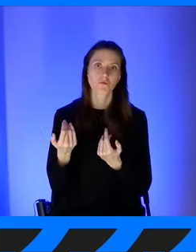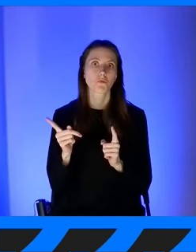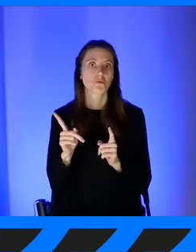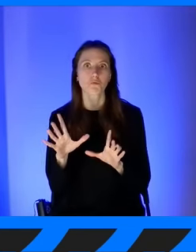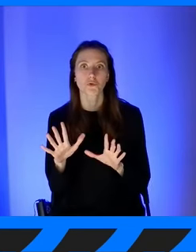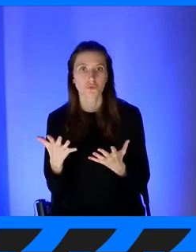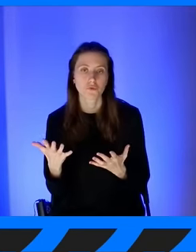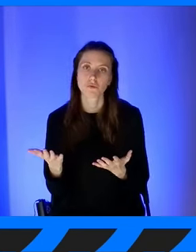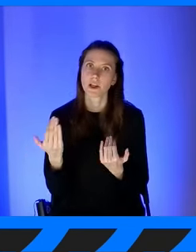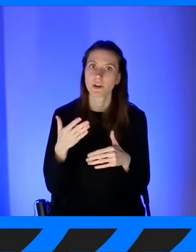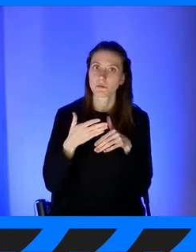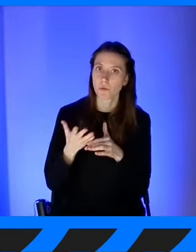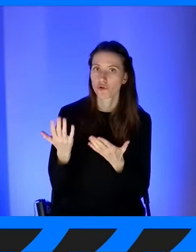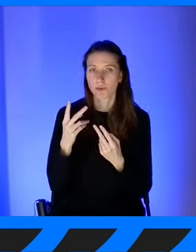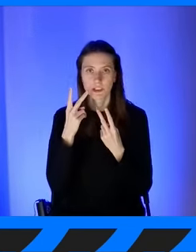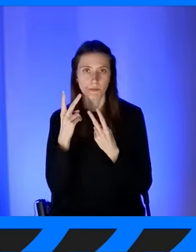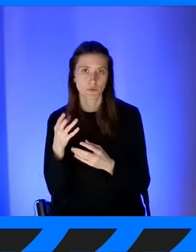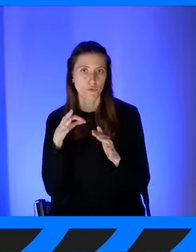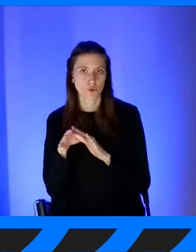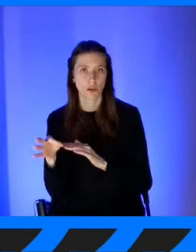дело поможем или Давайте